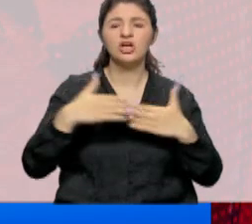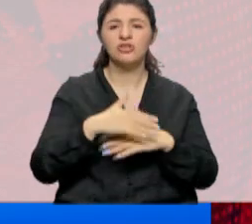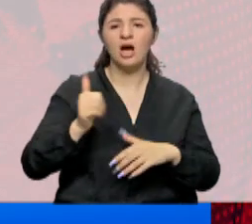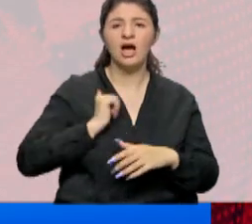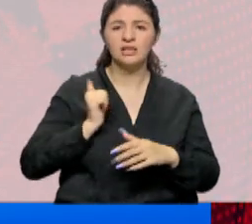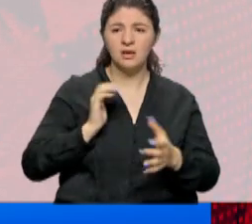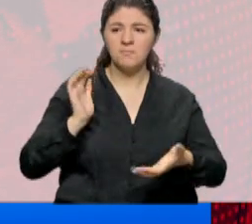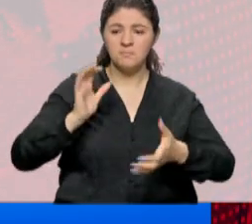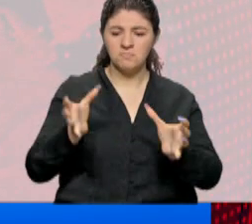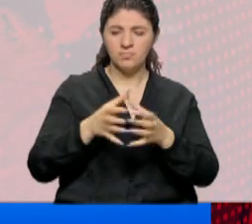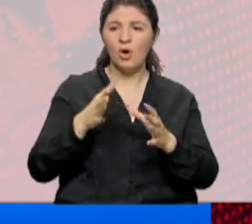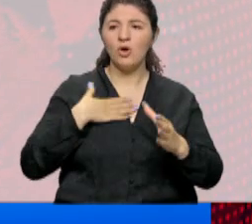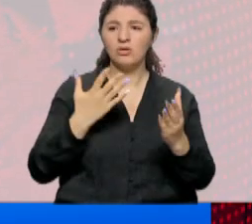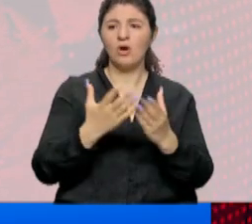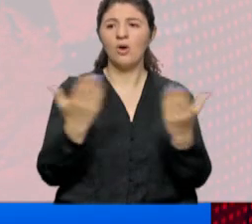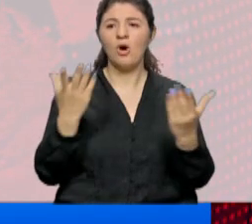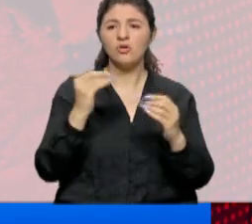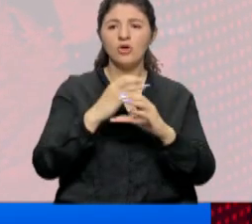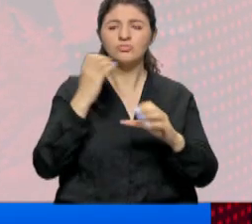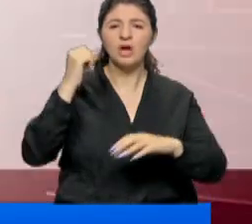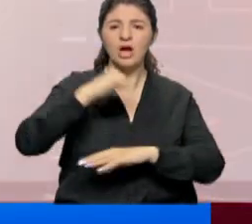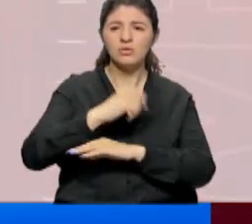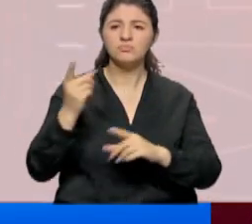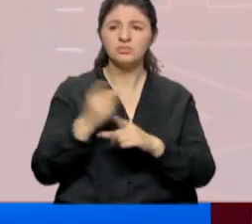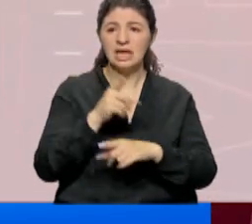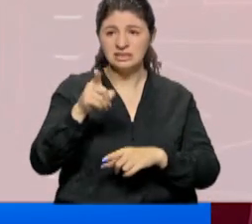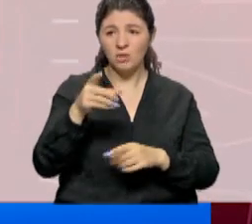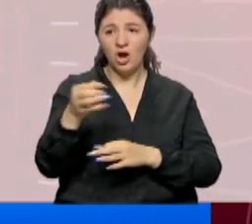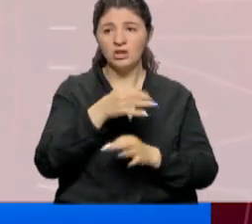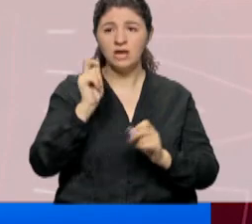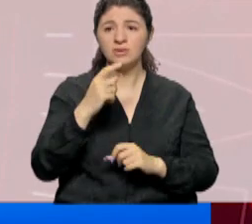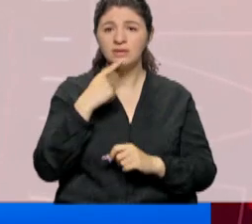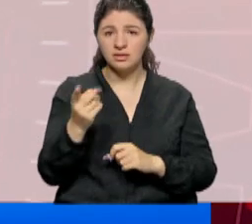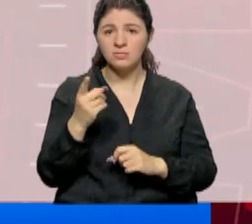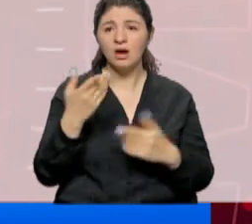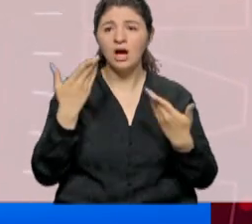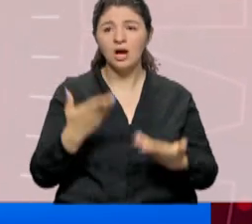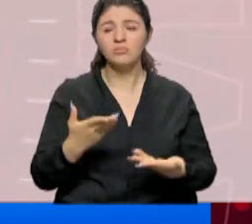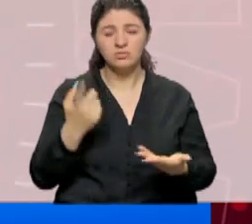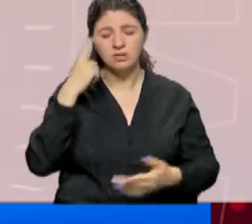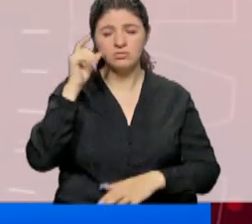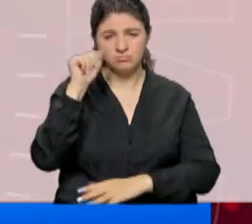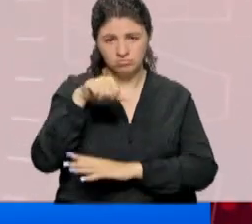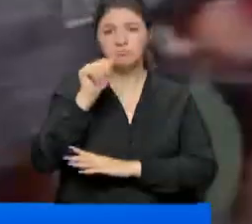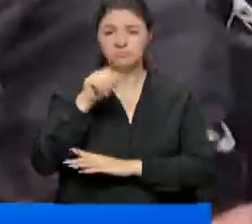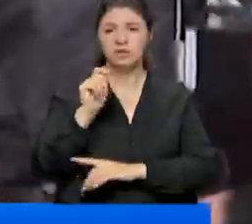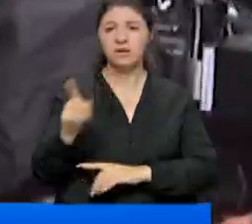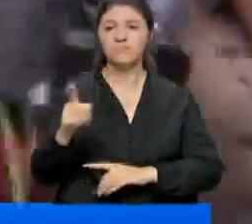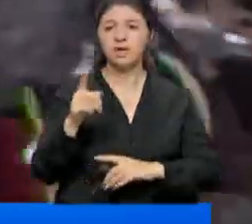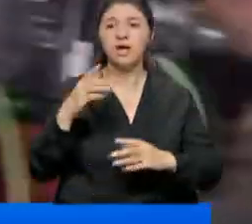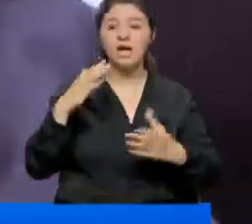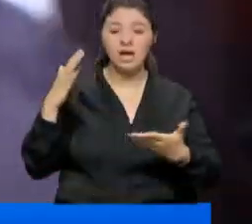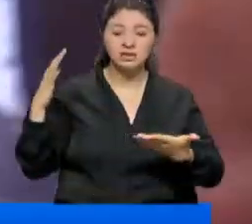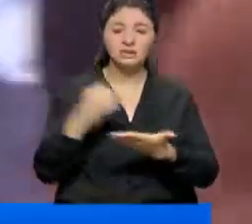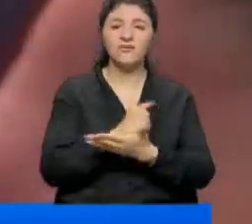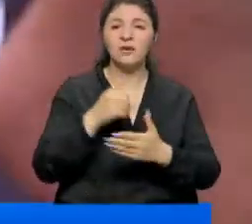gecesi Askeri birliklerin önüne çekilen otobüs kamyon vesaire iyi sizmi organize ettiniz dedim kabul ederek başını salladı Zafer